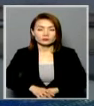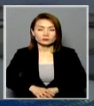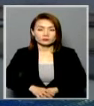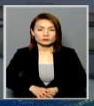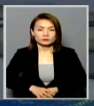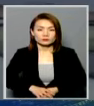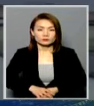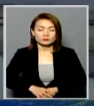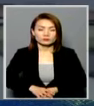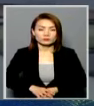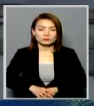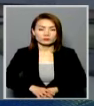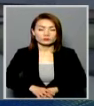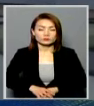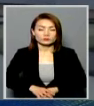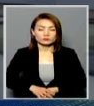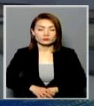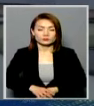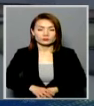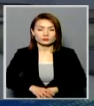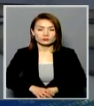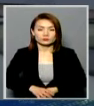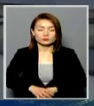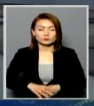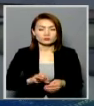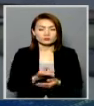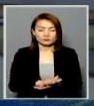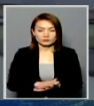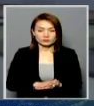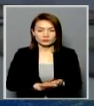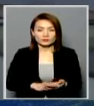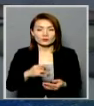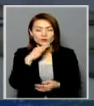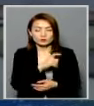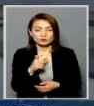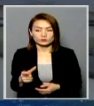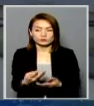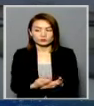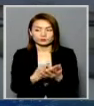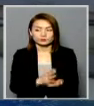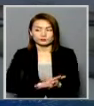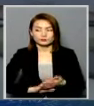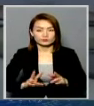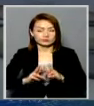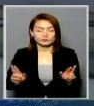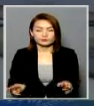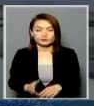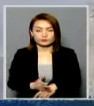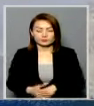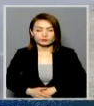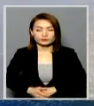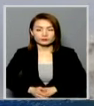балықтарды уылдырығын алғаннан кейін, тұздап шығарғаннан кейін көптеген адамдар оны табиғи балықтардың екеуін айыра алмай қалуы